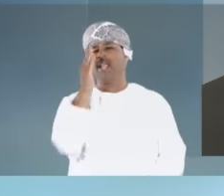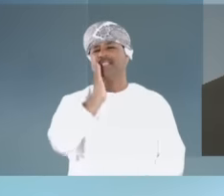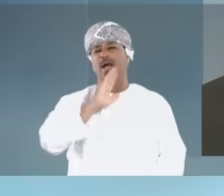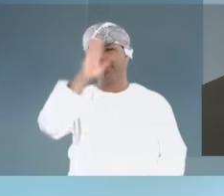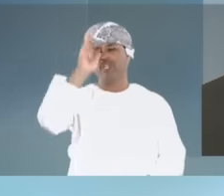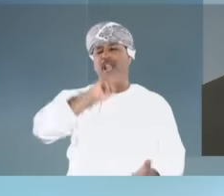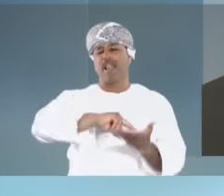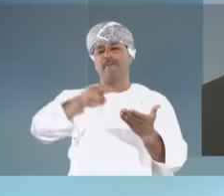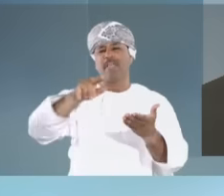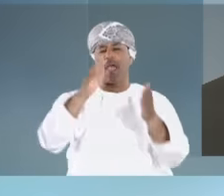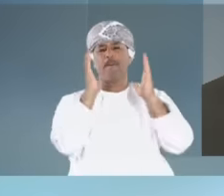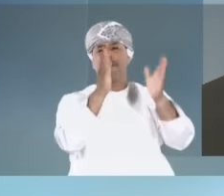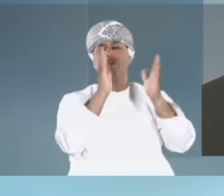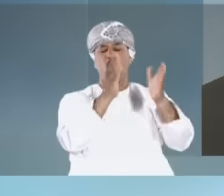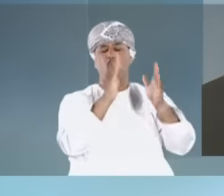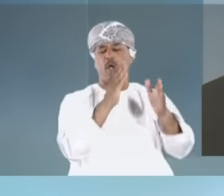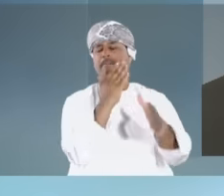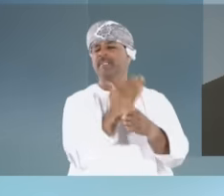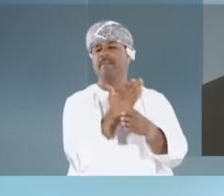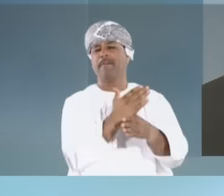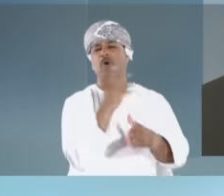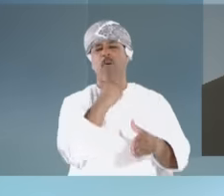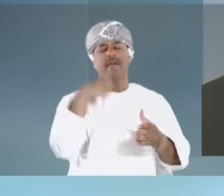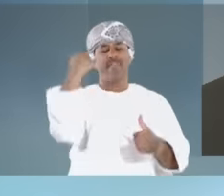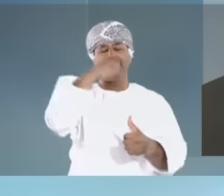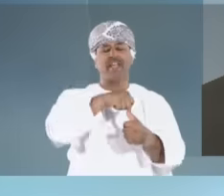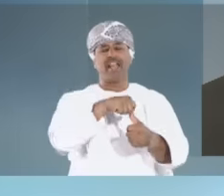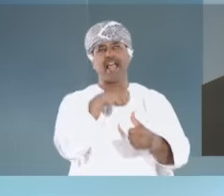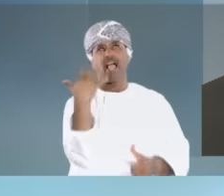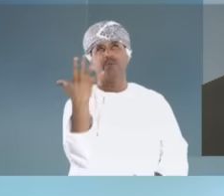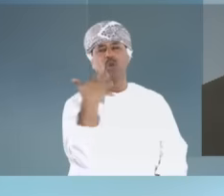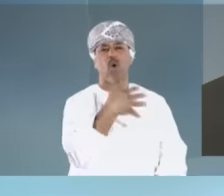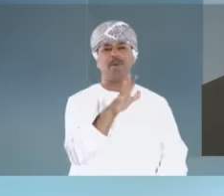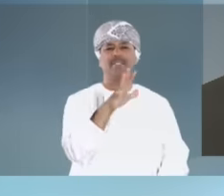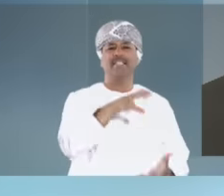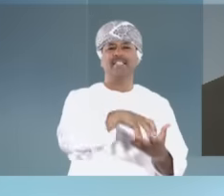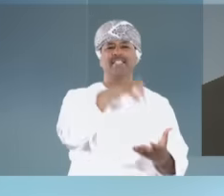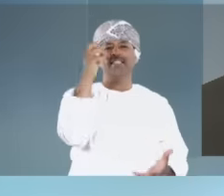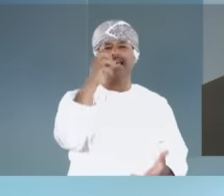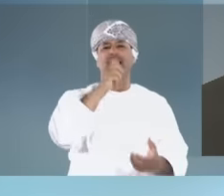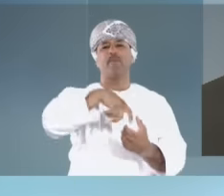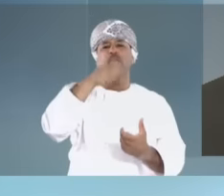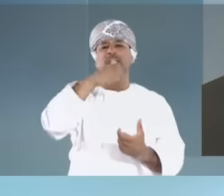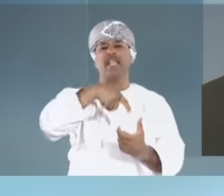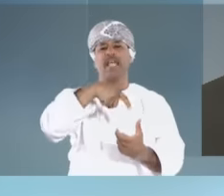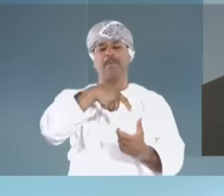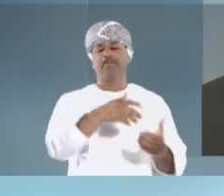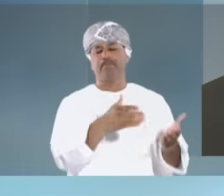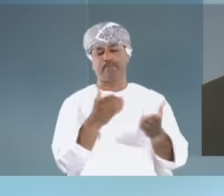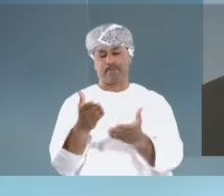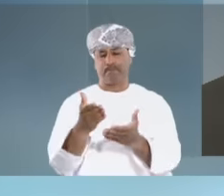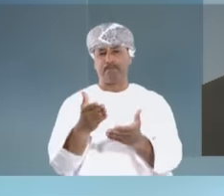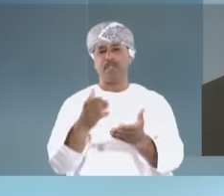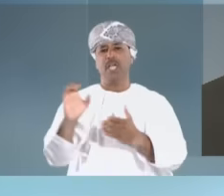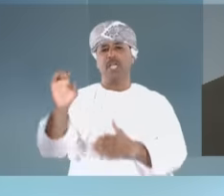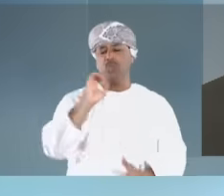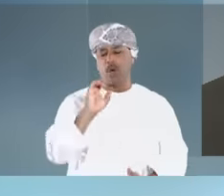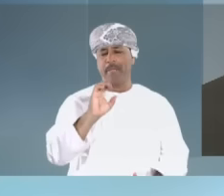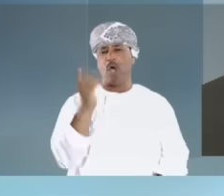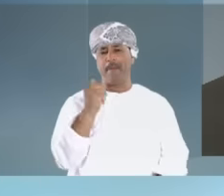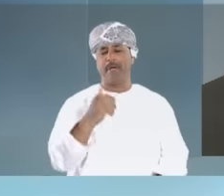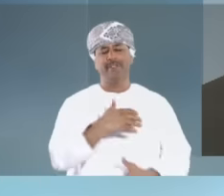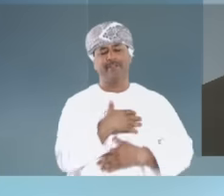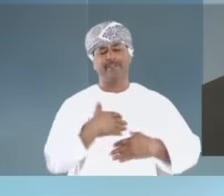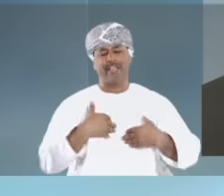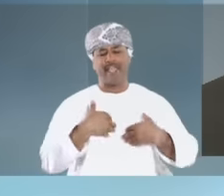جلالته المهنئة له بمناسبة الذكرى 55 لاستقلال بلاده، عبر من خلالها عن بالغ